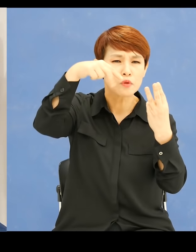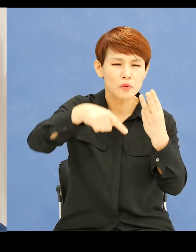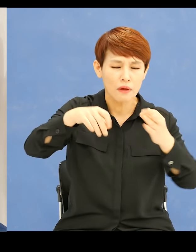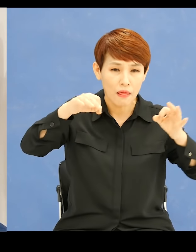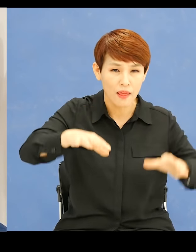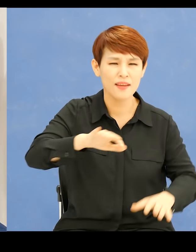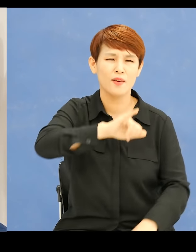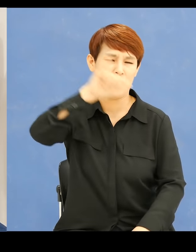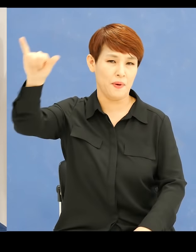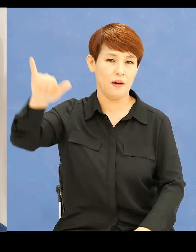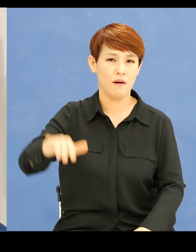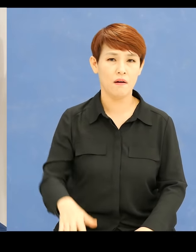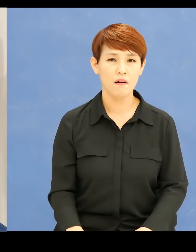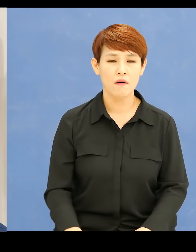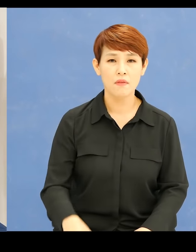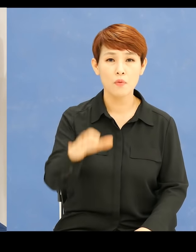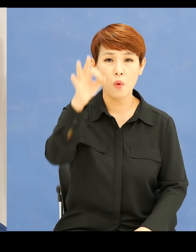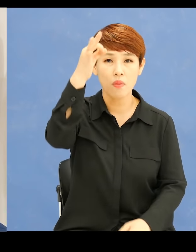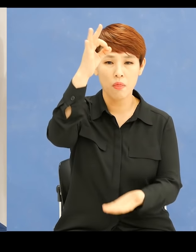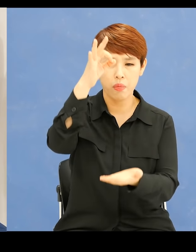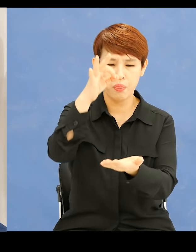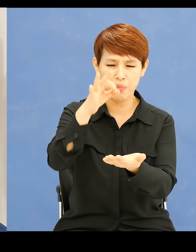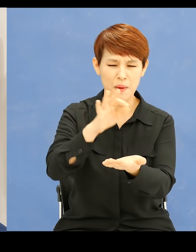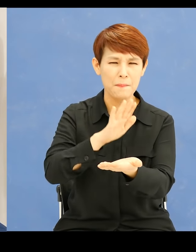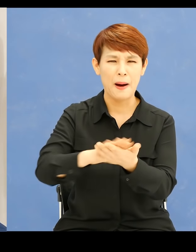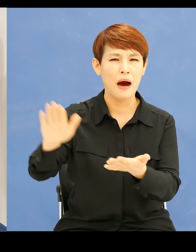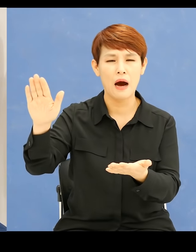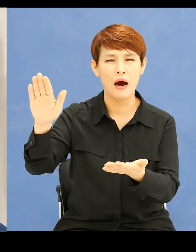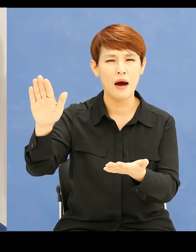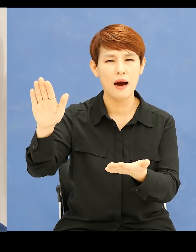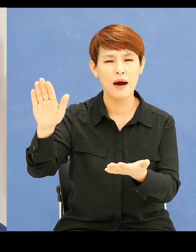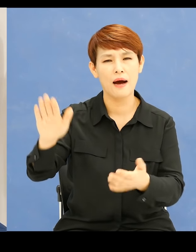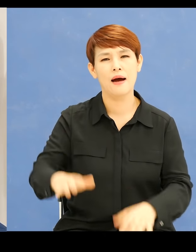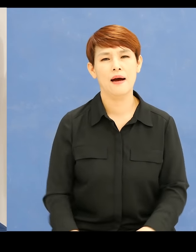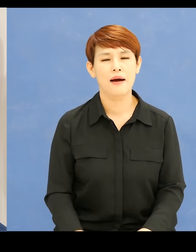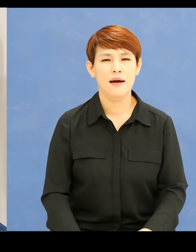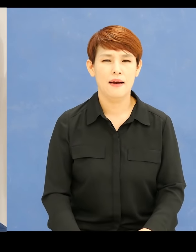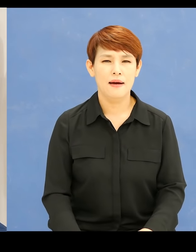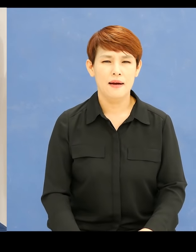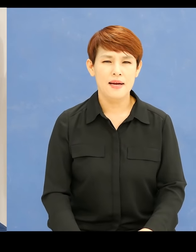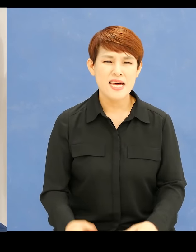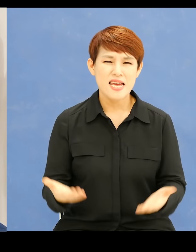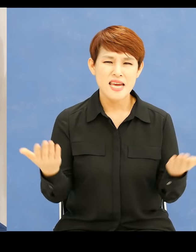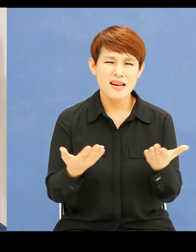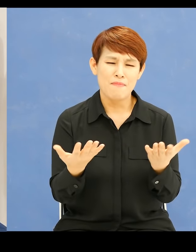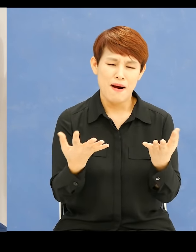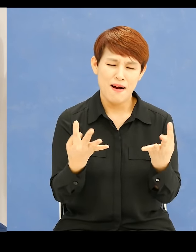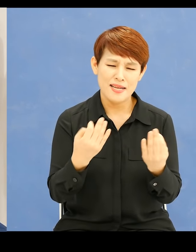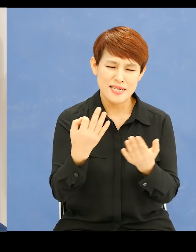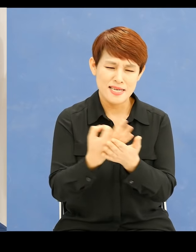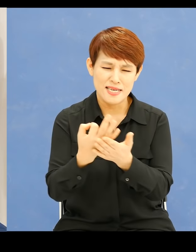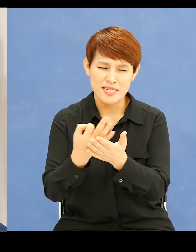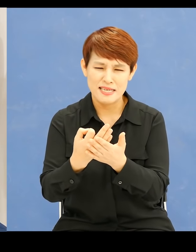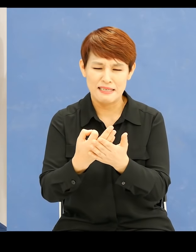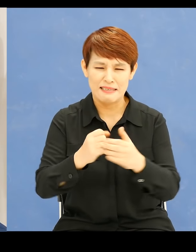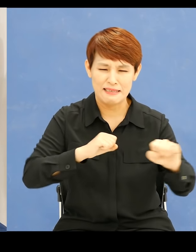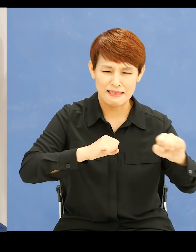준비해 놓았던 돈이 네. 뭐 도착하자마자 몇 개월 만에 다 바닥이 나니까 예. 그때부터 참 많은 일들을 하게 되었는데